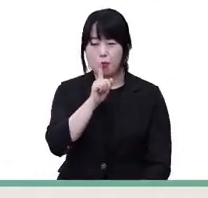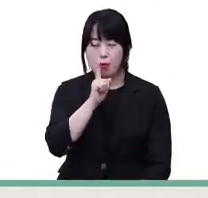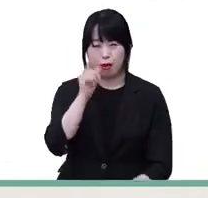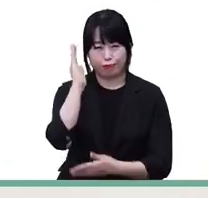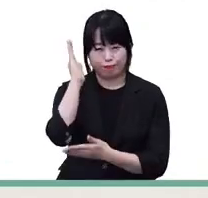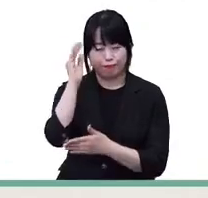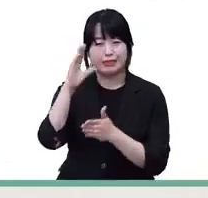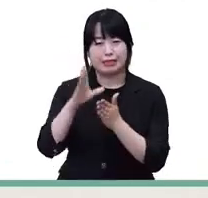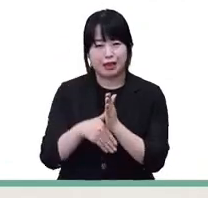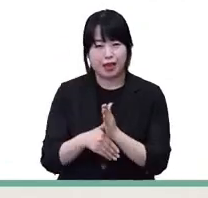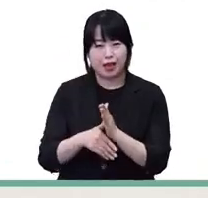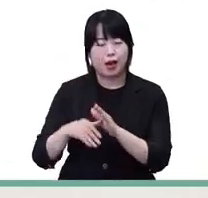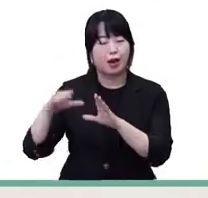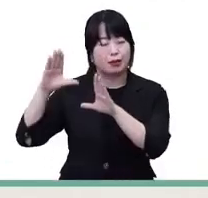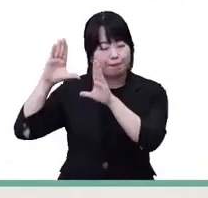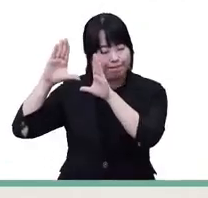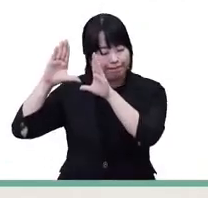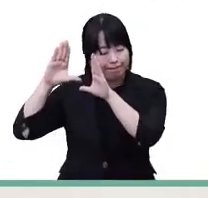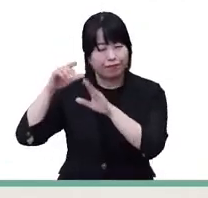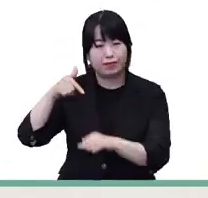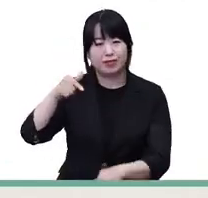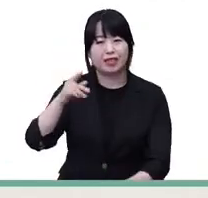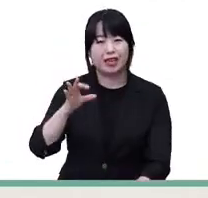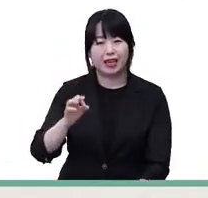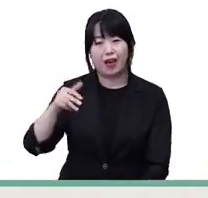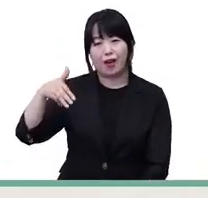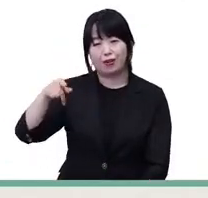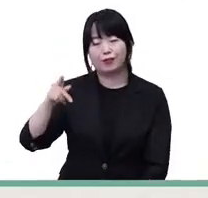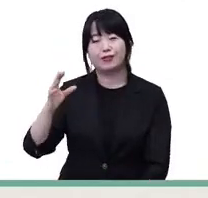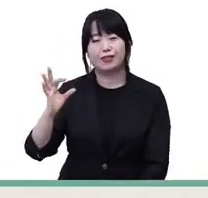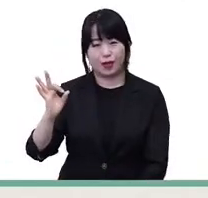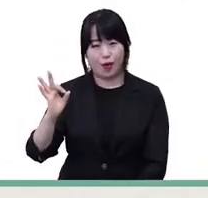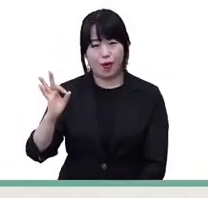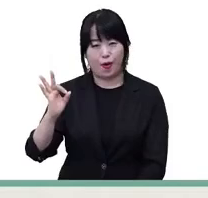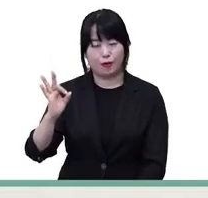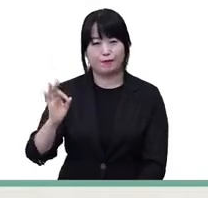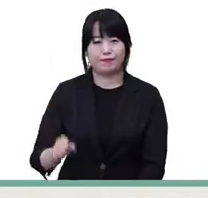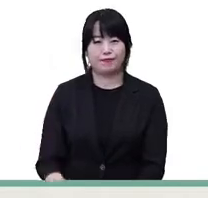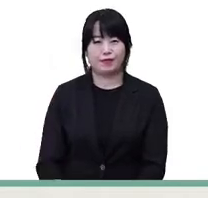주시는 경청의 자세를 많이 이제 이야기를 합니다.